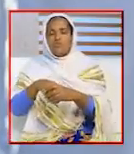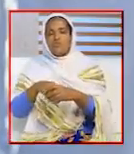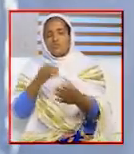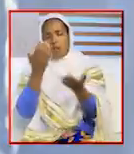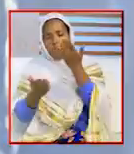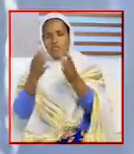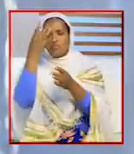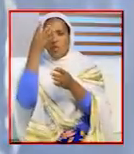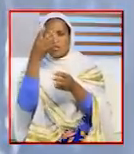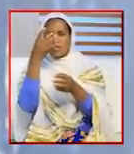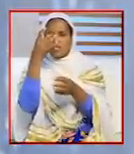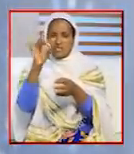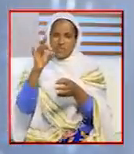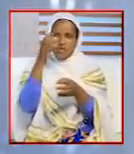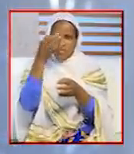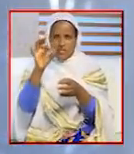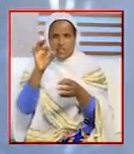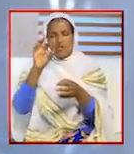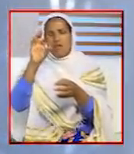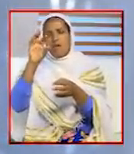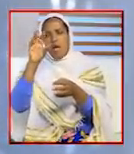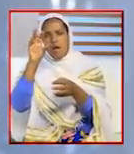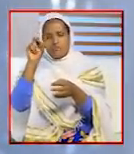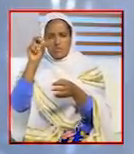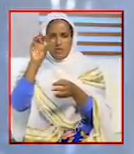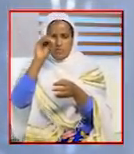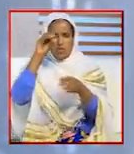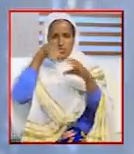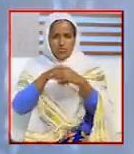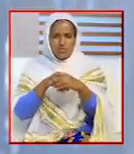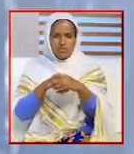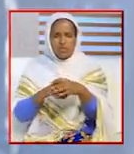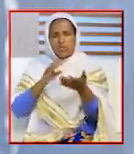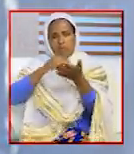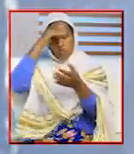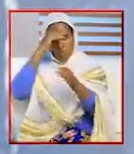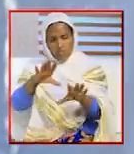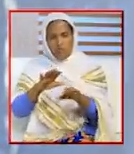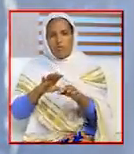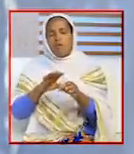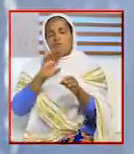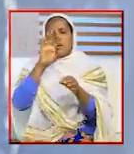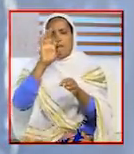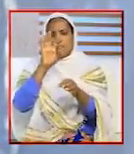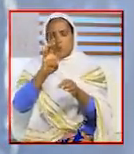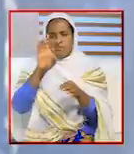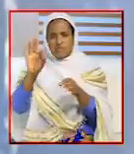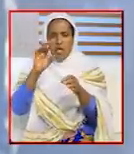ምናልባት በ1950ዎቹ ነው ተምሮ ማስተማር 1949 ነው እና አጭር እድሜ ነው ያለው። ቢሆንም